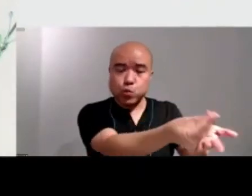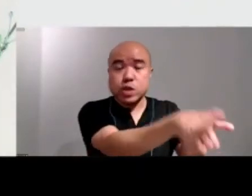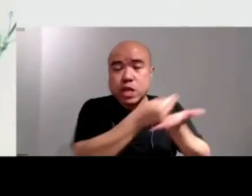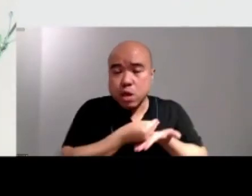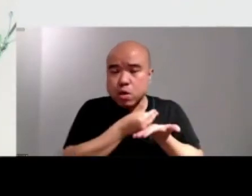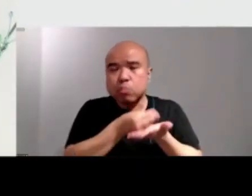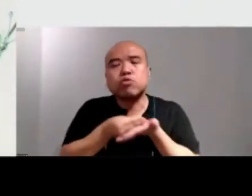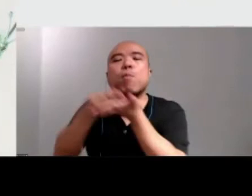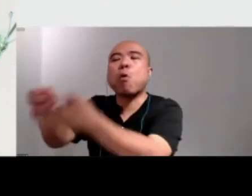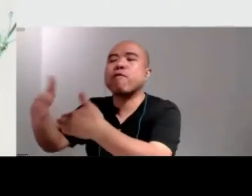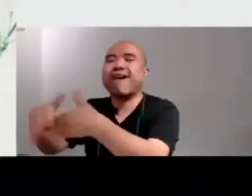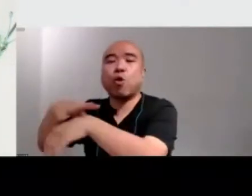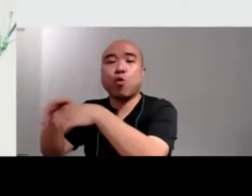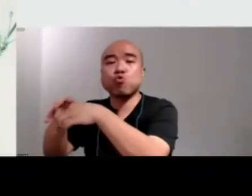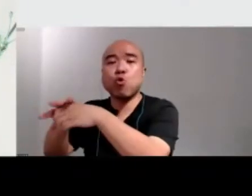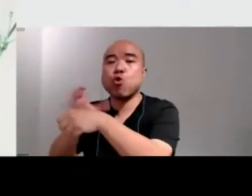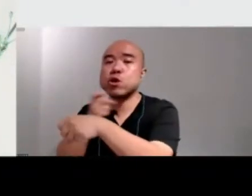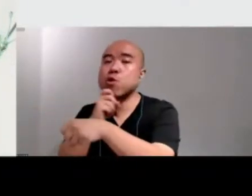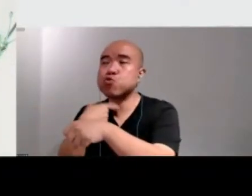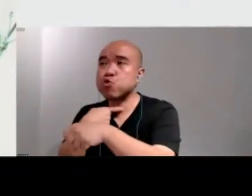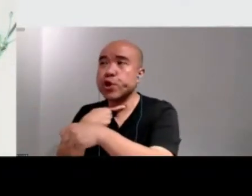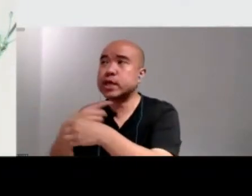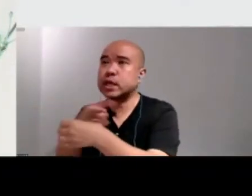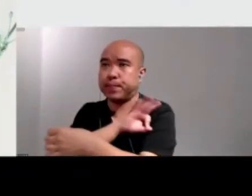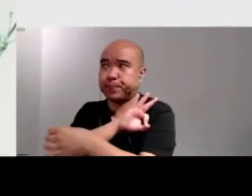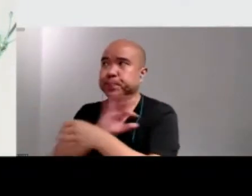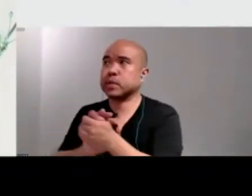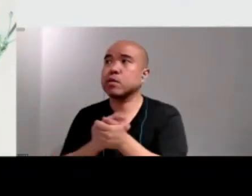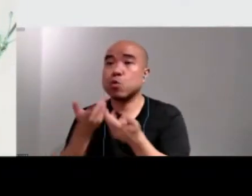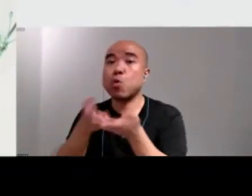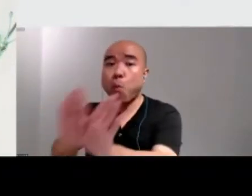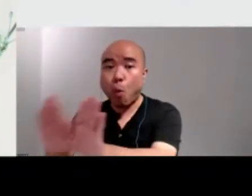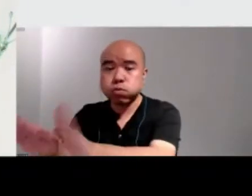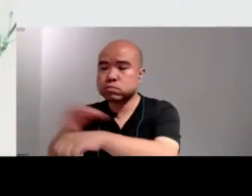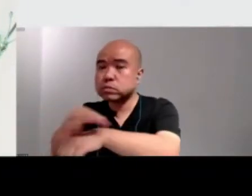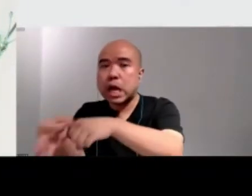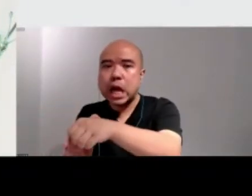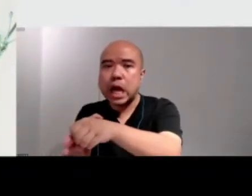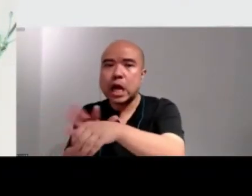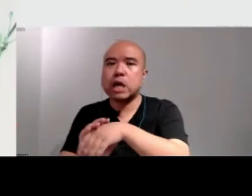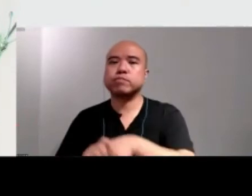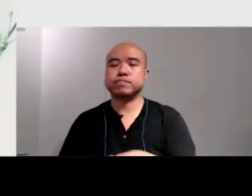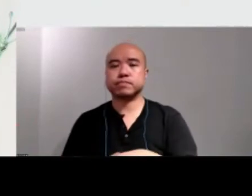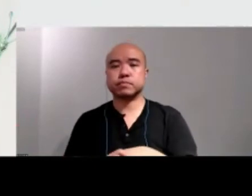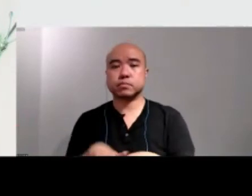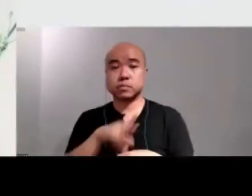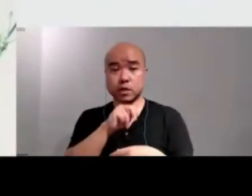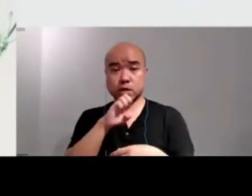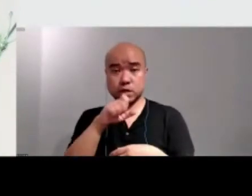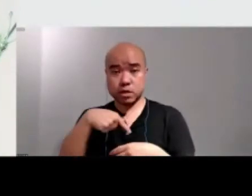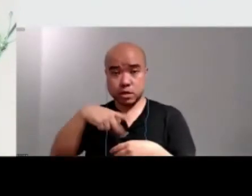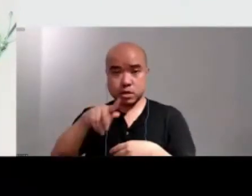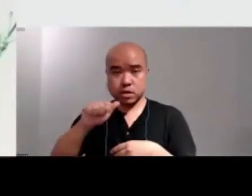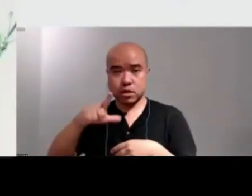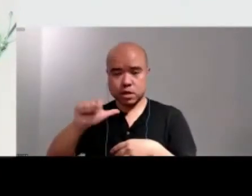構。So far我都幫了很多不同的地方的機構，有尼泊爾的孤兒院，烏干